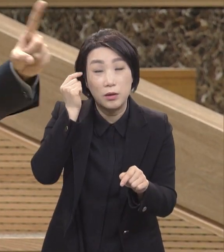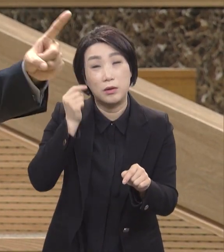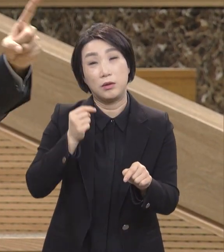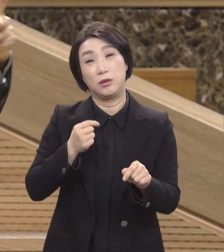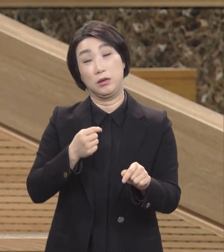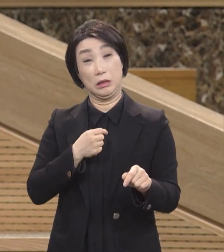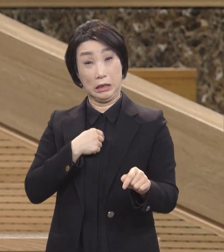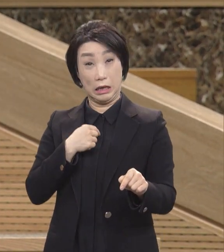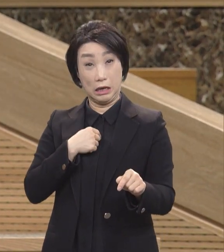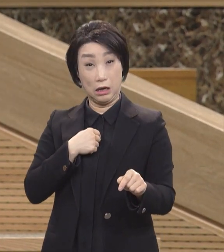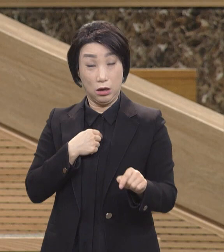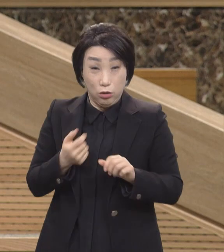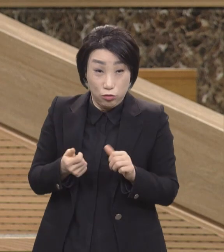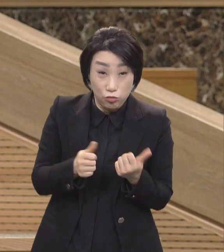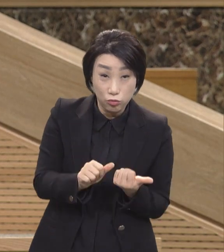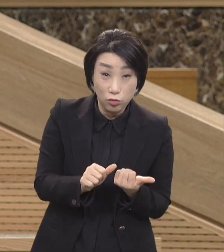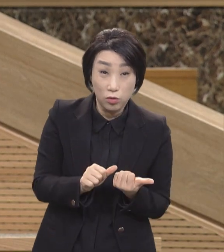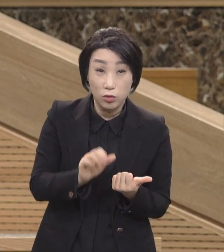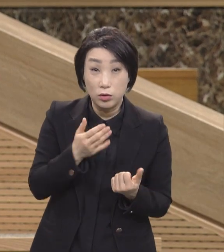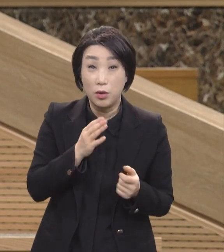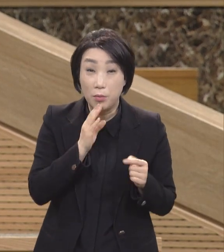때문에? 내가 죽어야 하는데